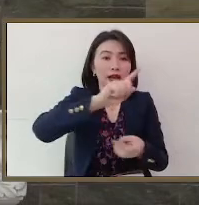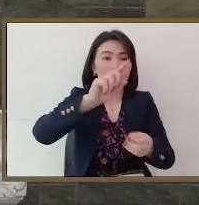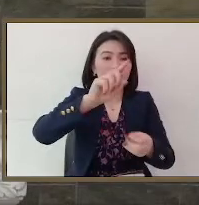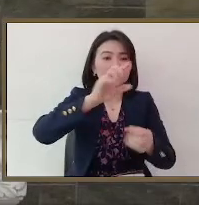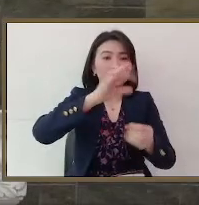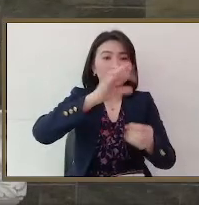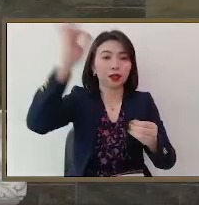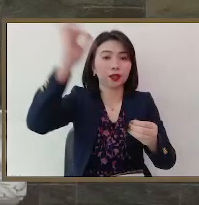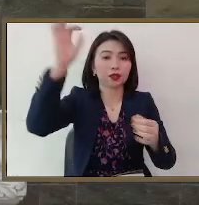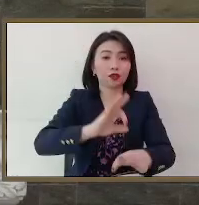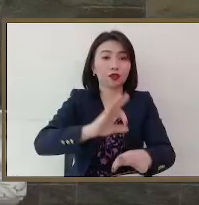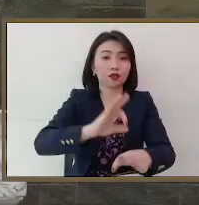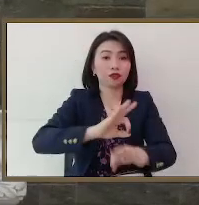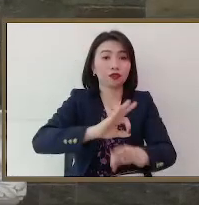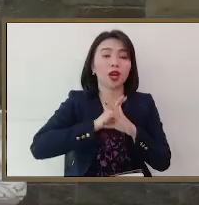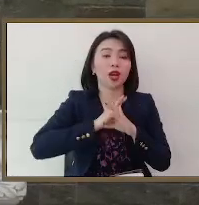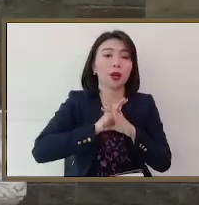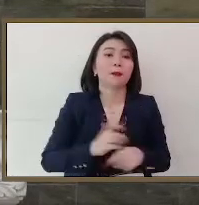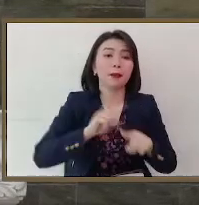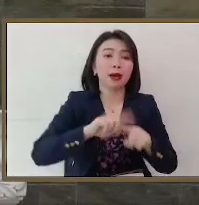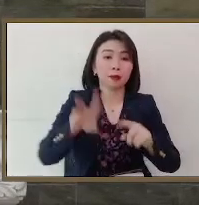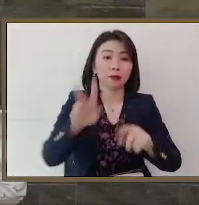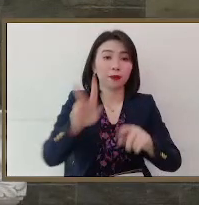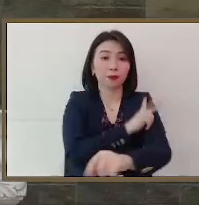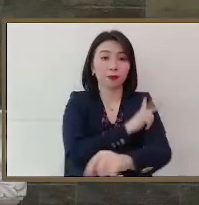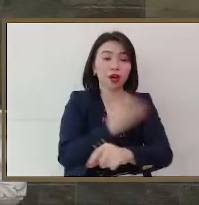ho, sound mind.